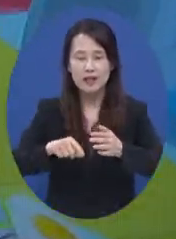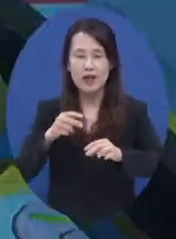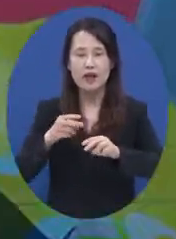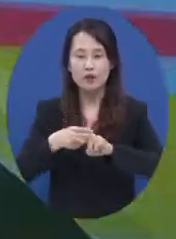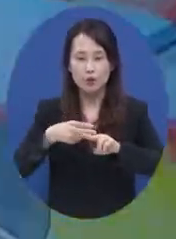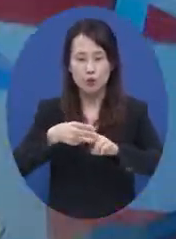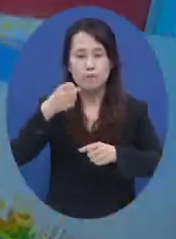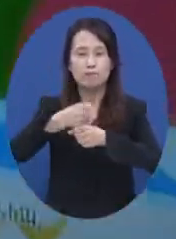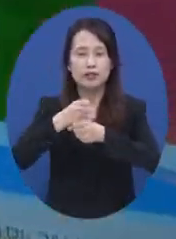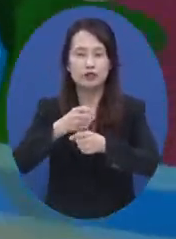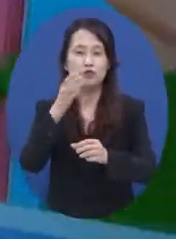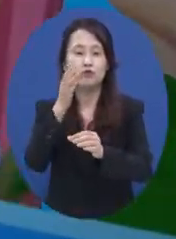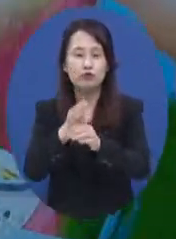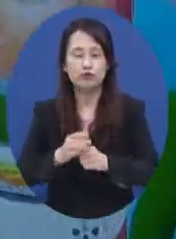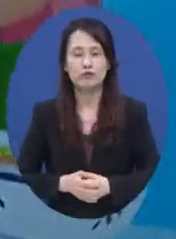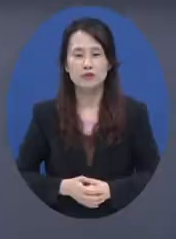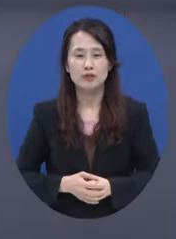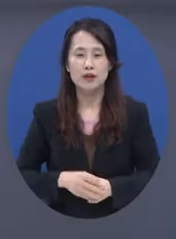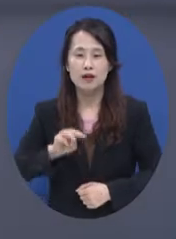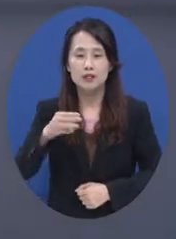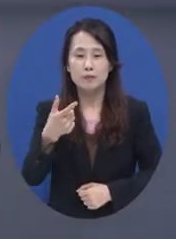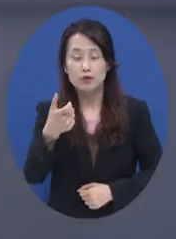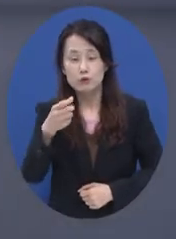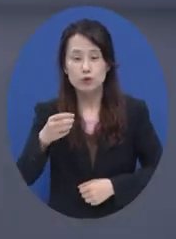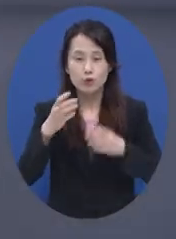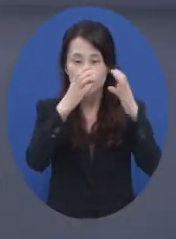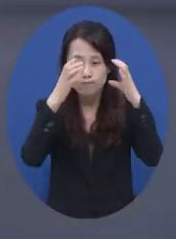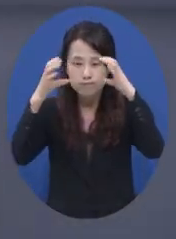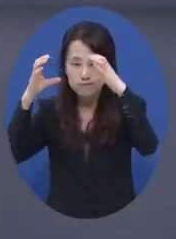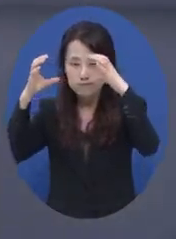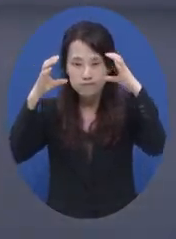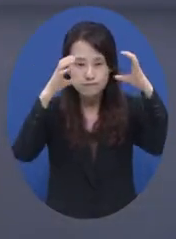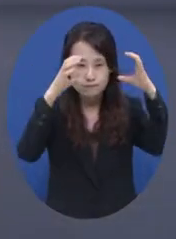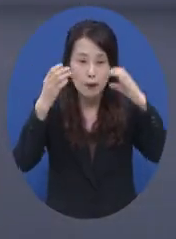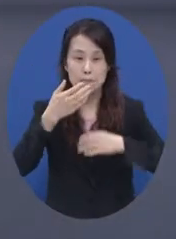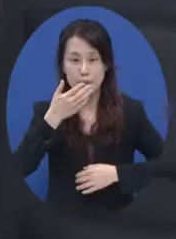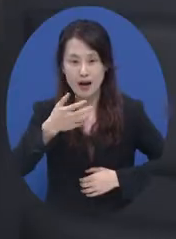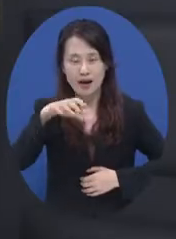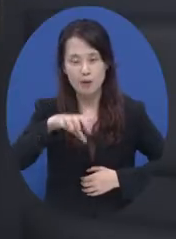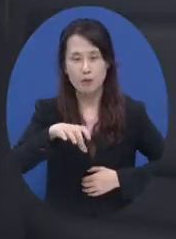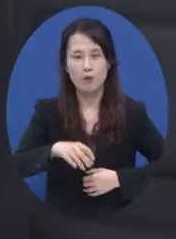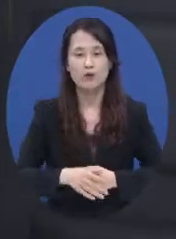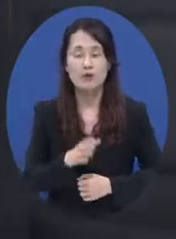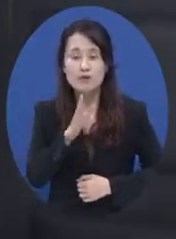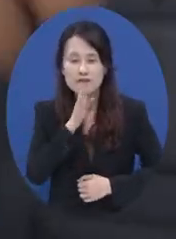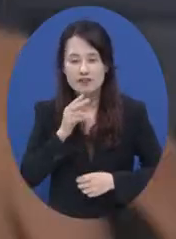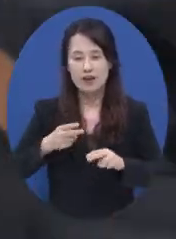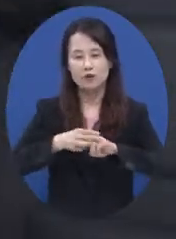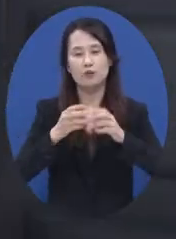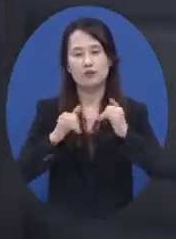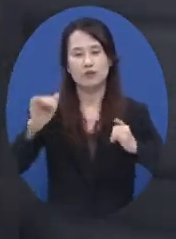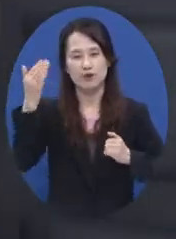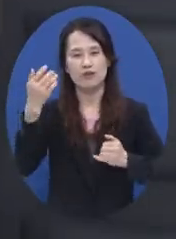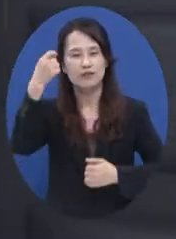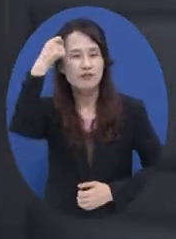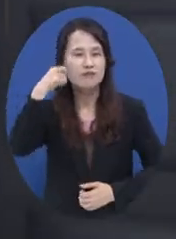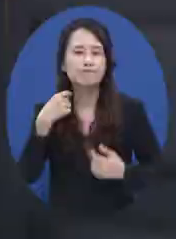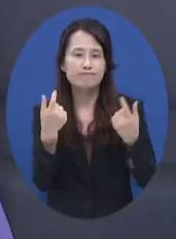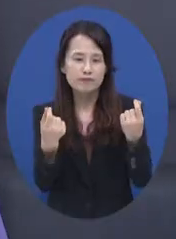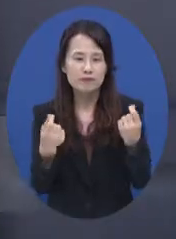음식을 만들어냅니다. 눈앞에 360도로 펼쳐지는 가상현실 속 마치 실제 요리사가 된